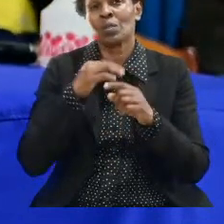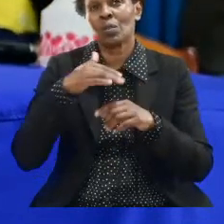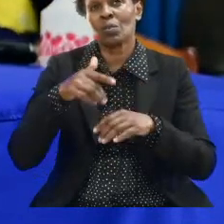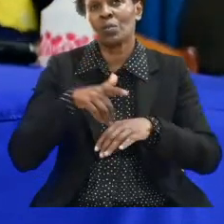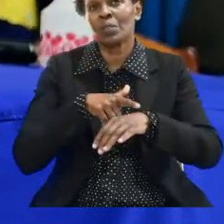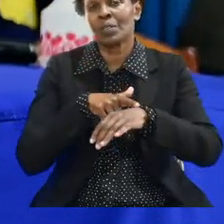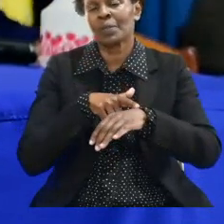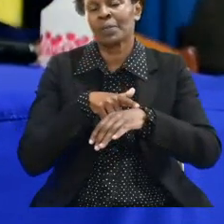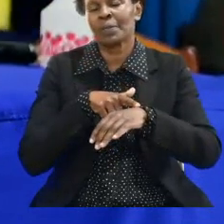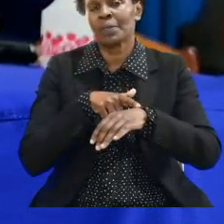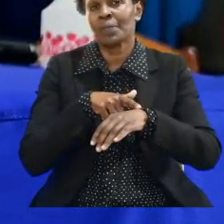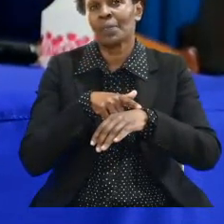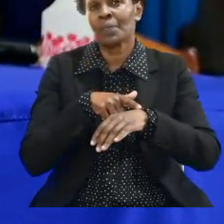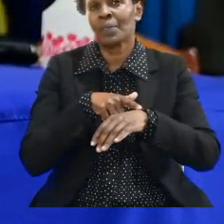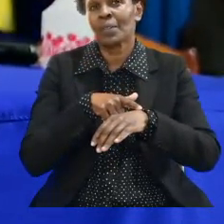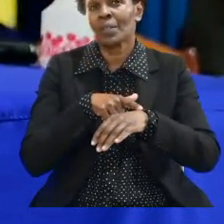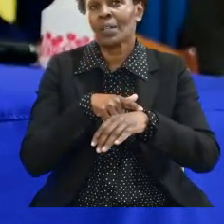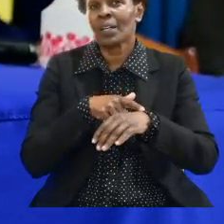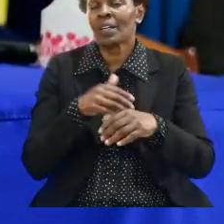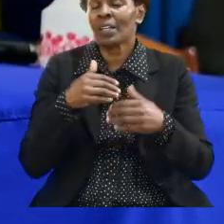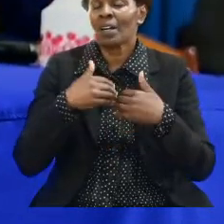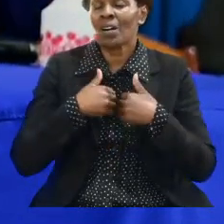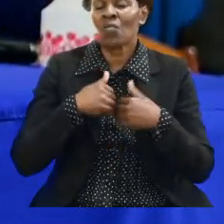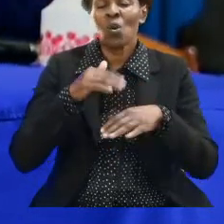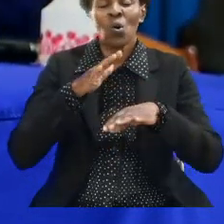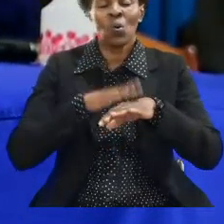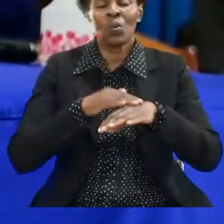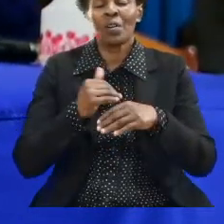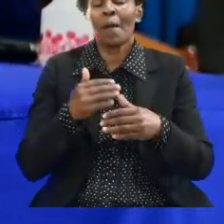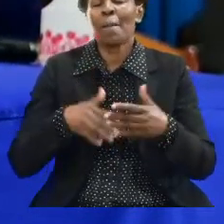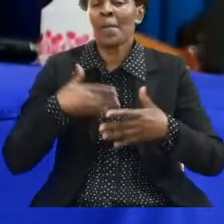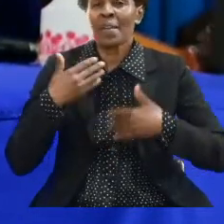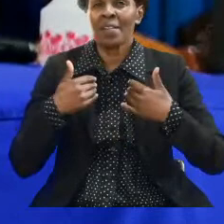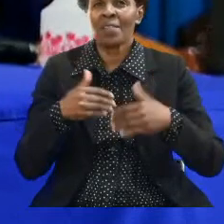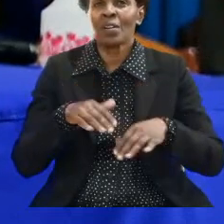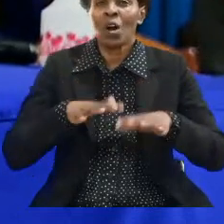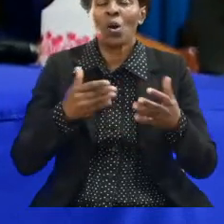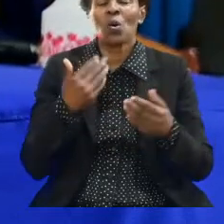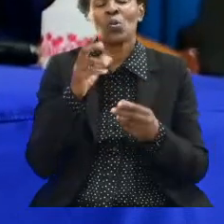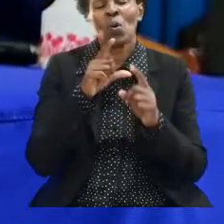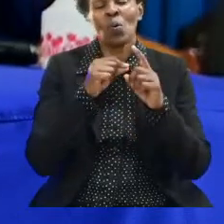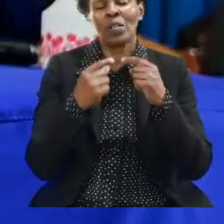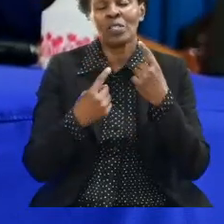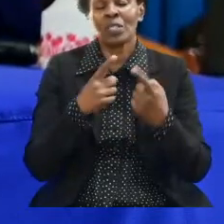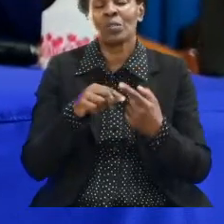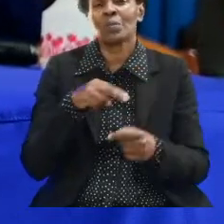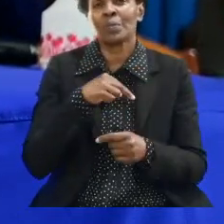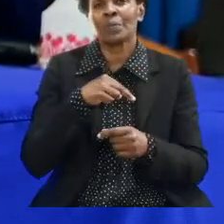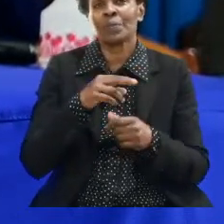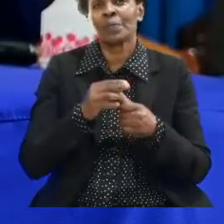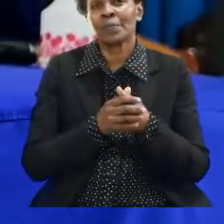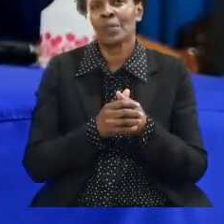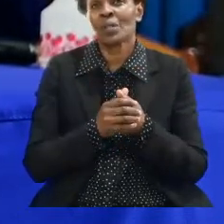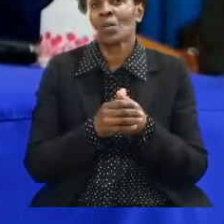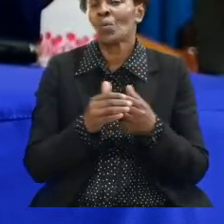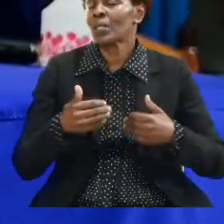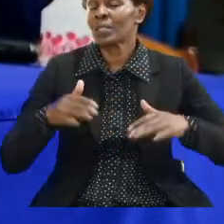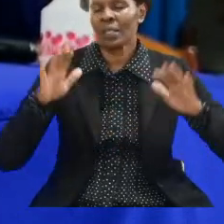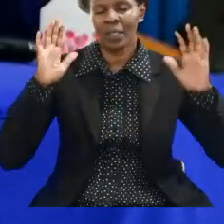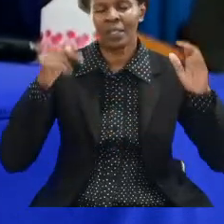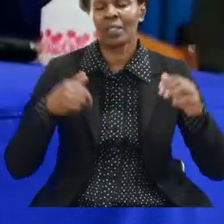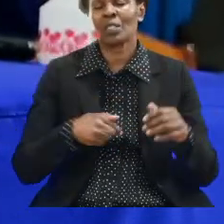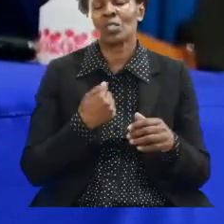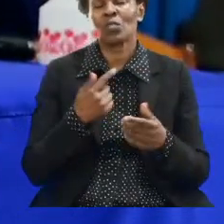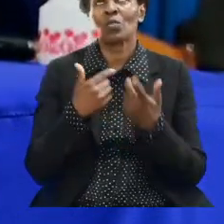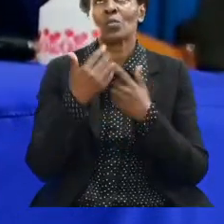o muthenya ona kugia na mitugo miega toguo kiugo giaku giatwirira twakineana kuri we